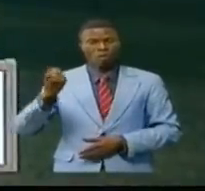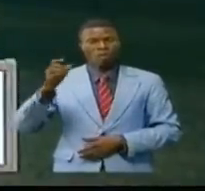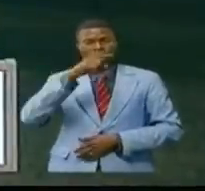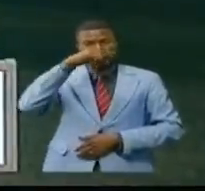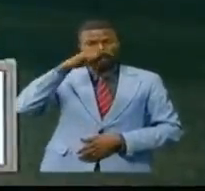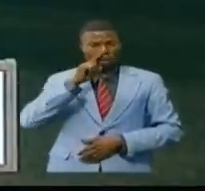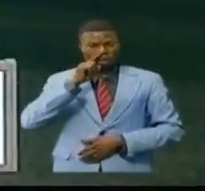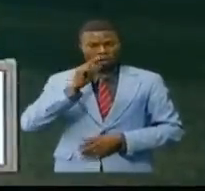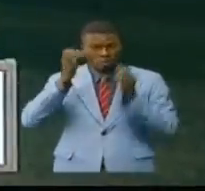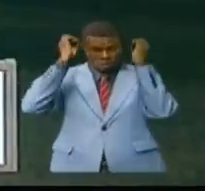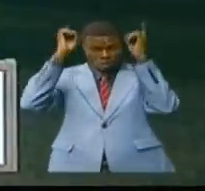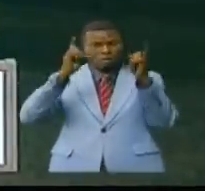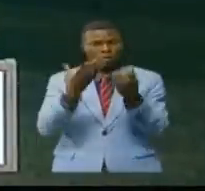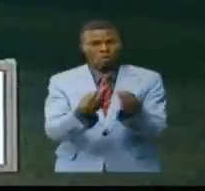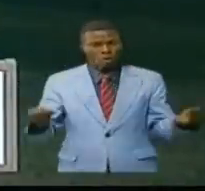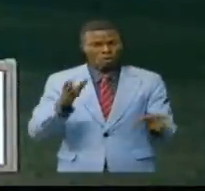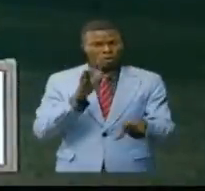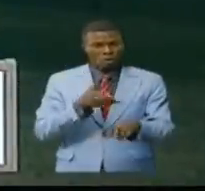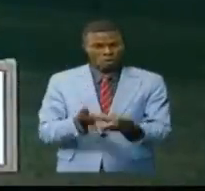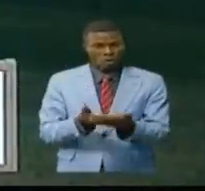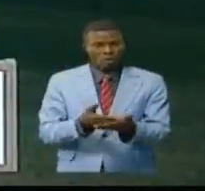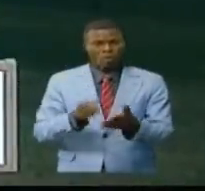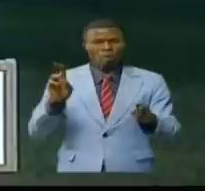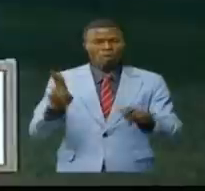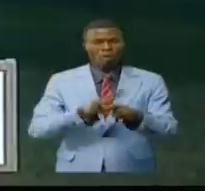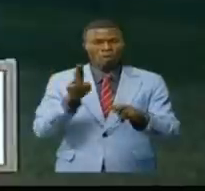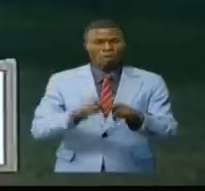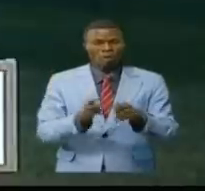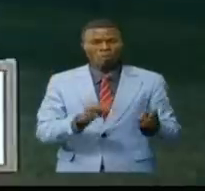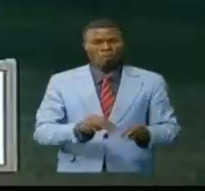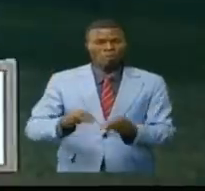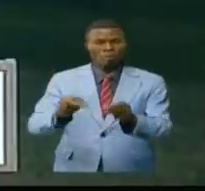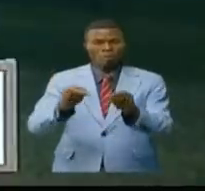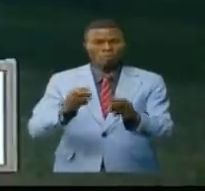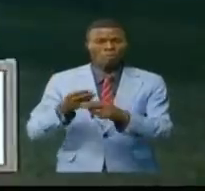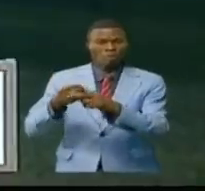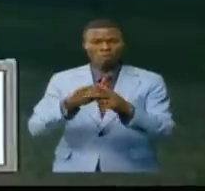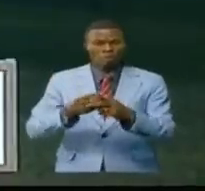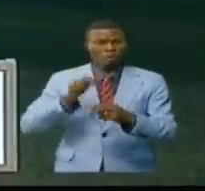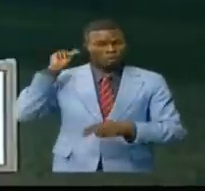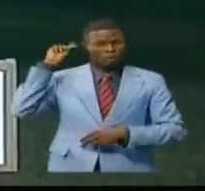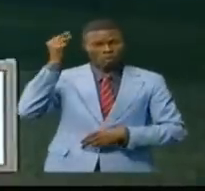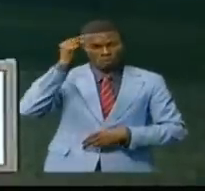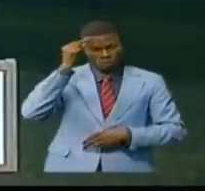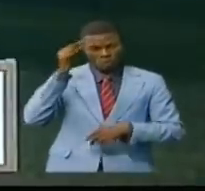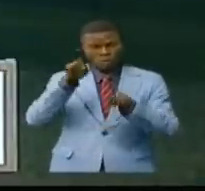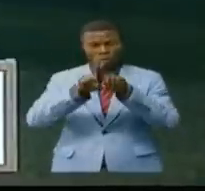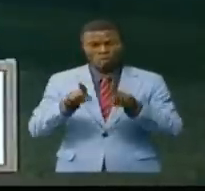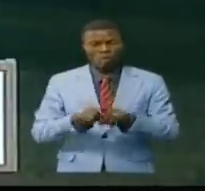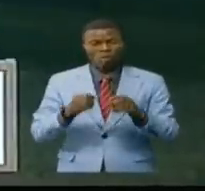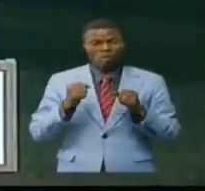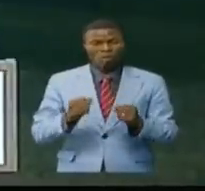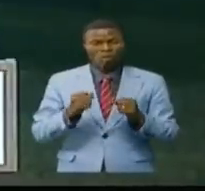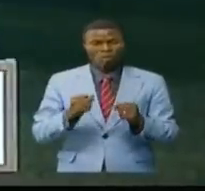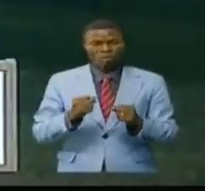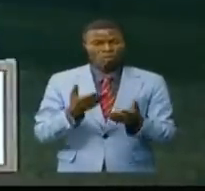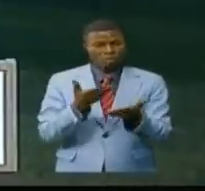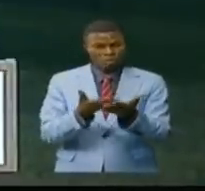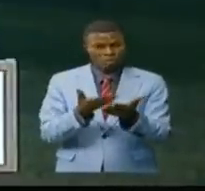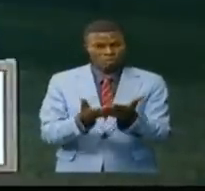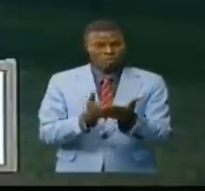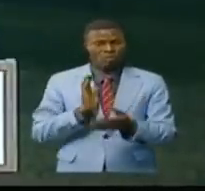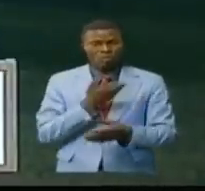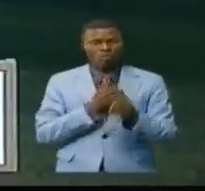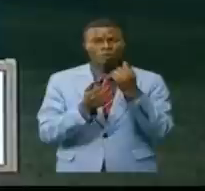qui ont relevé ces défis, la mise en œuvre des mécanismes et des contrôles gouvernementaux efficaces. Il est question pour